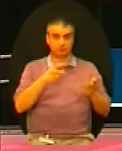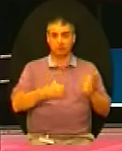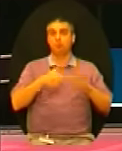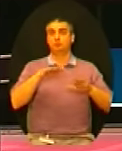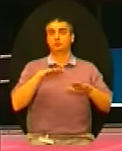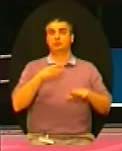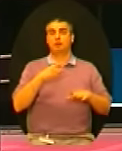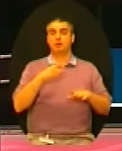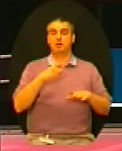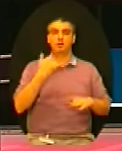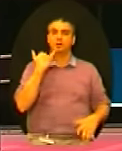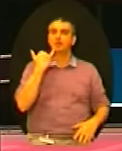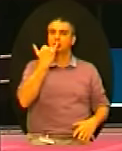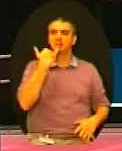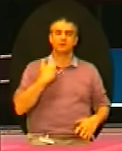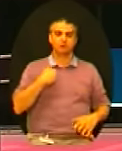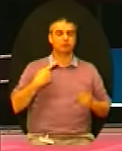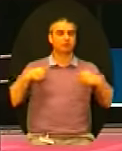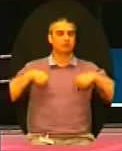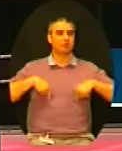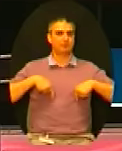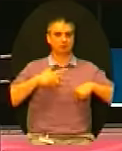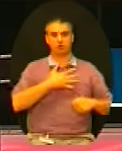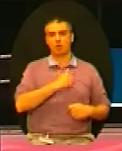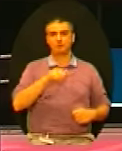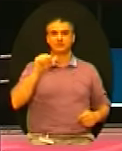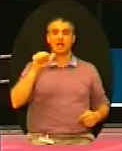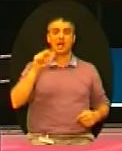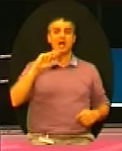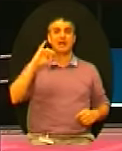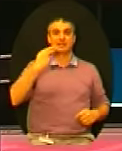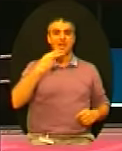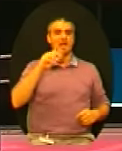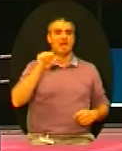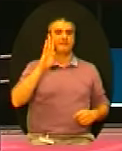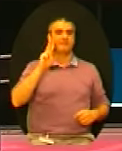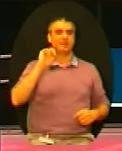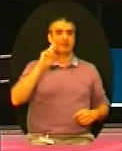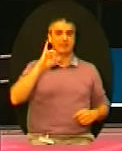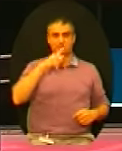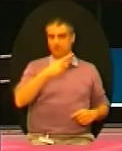לראש הממשלה, התקשר אליי יושב ראש אומץ, ארי אבנרי, ואמר לי ש...